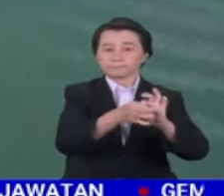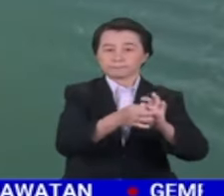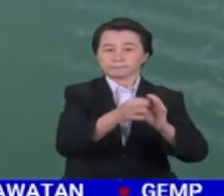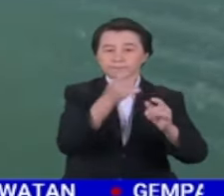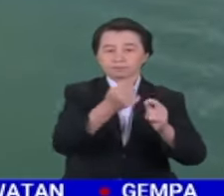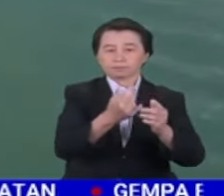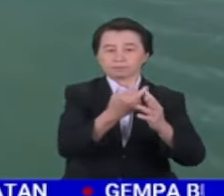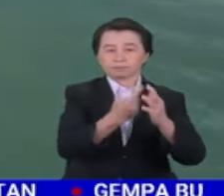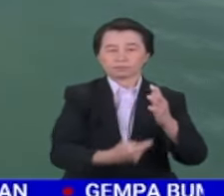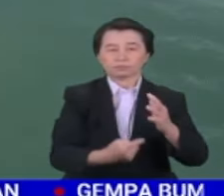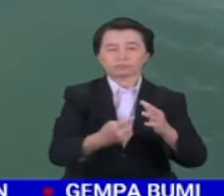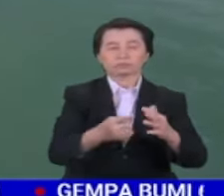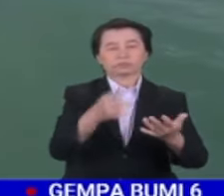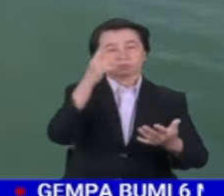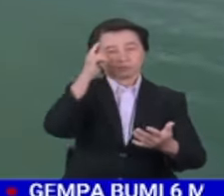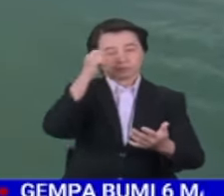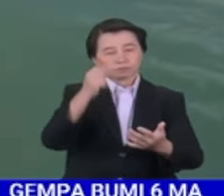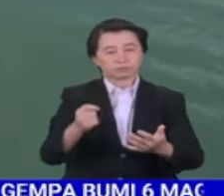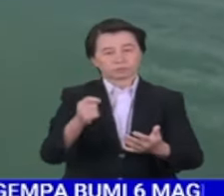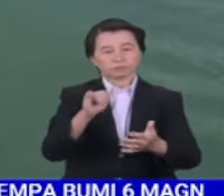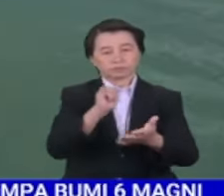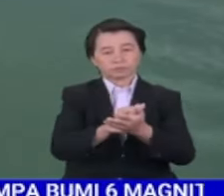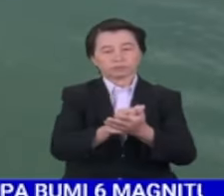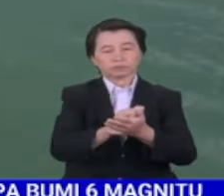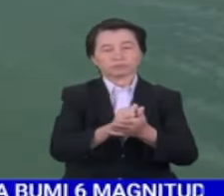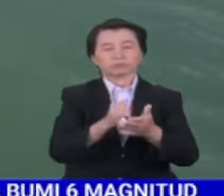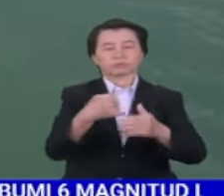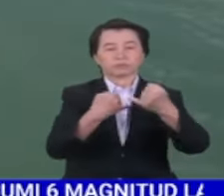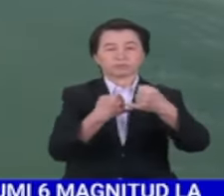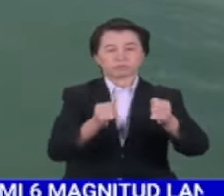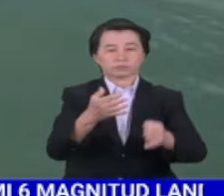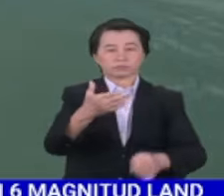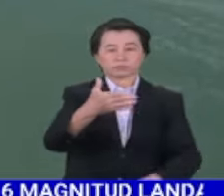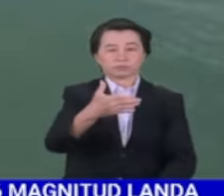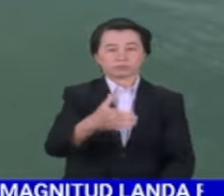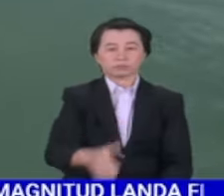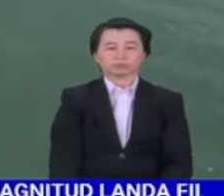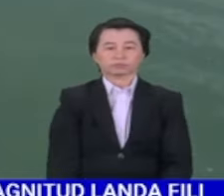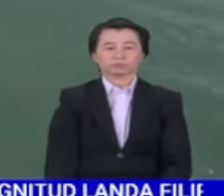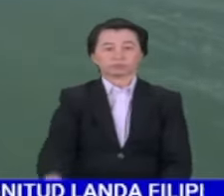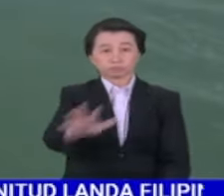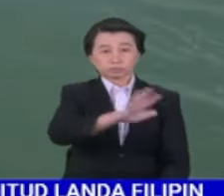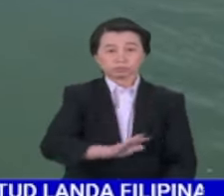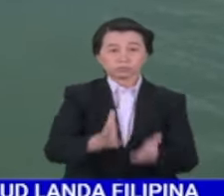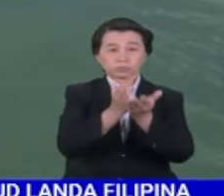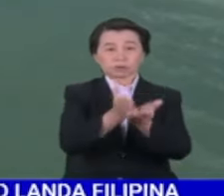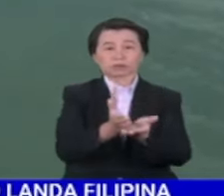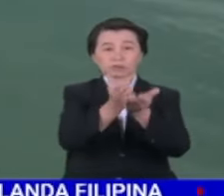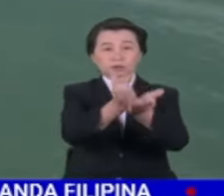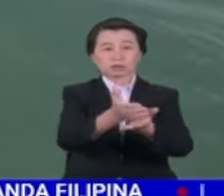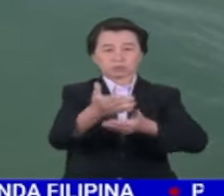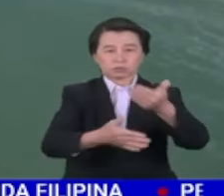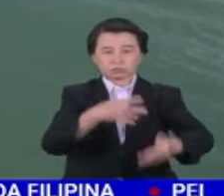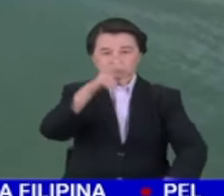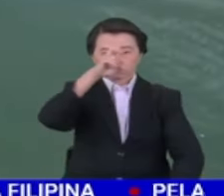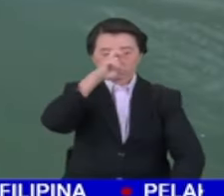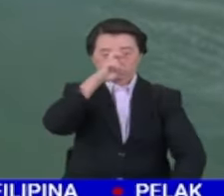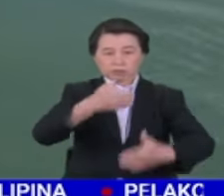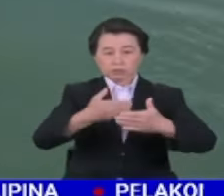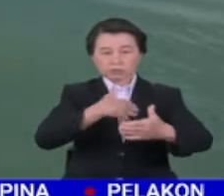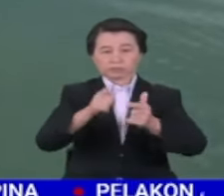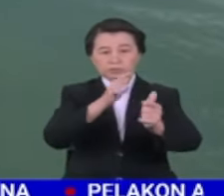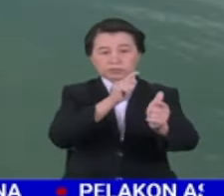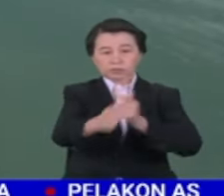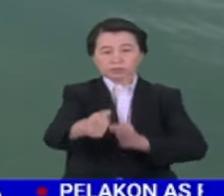sumber bawah jabatan perikanan ke semua boot melalui proses ketat sebelum